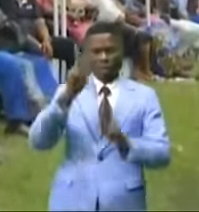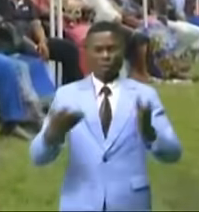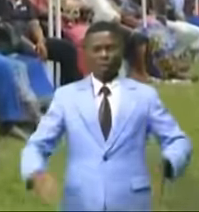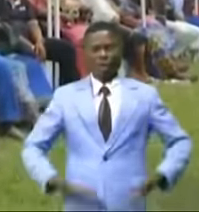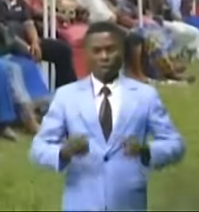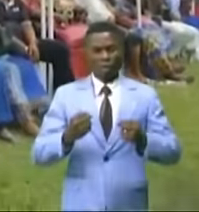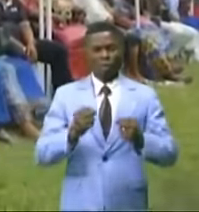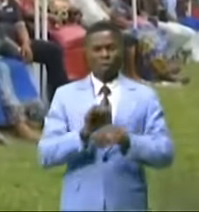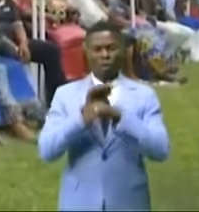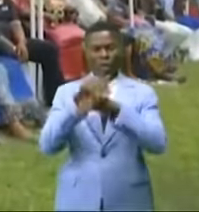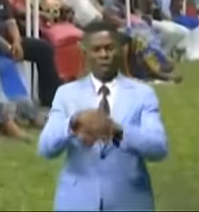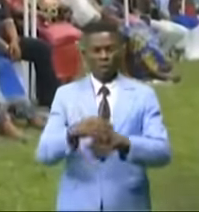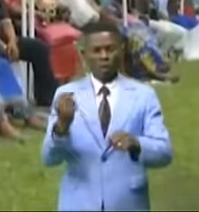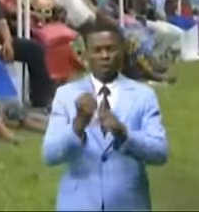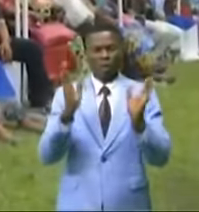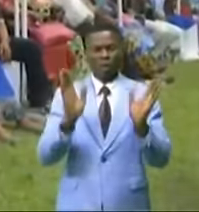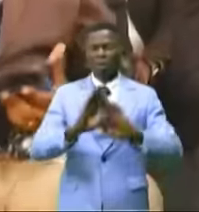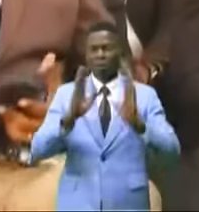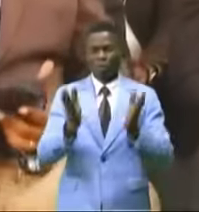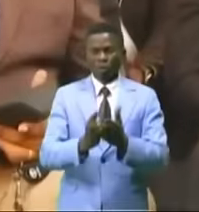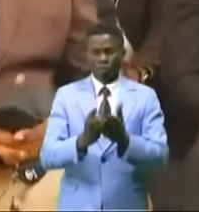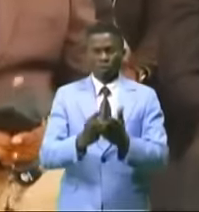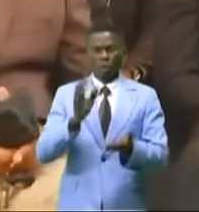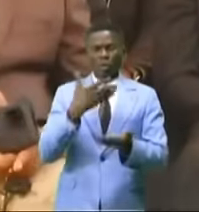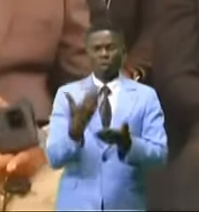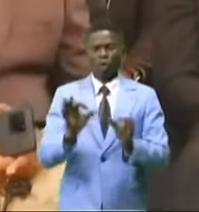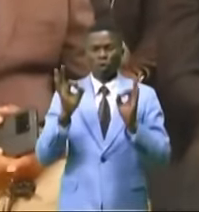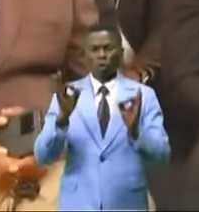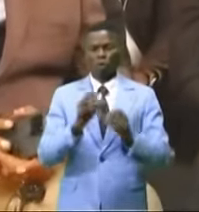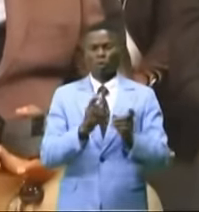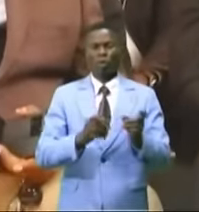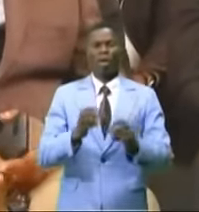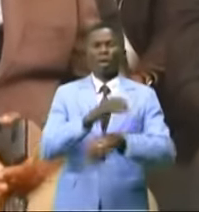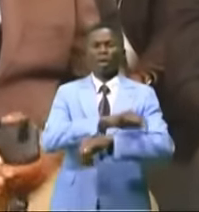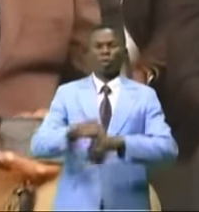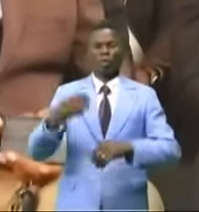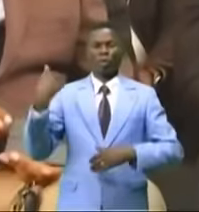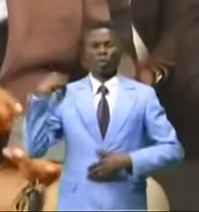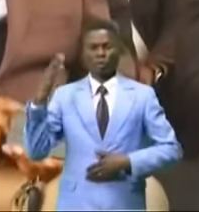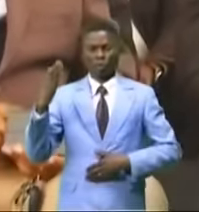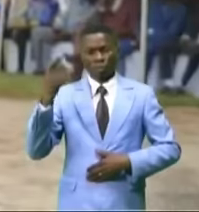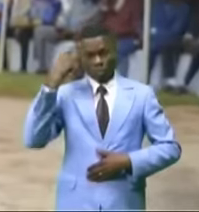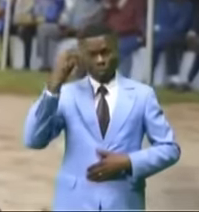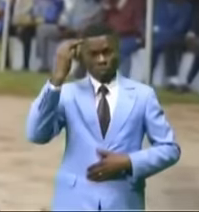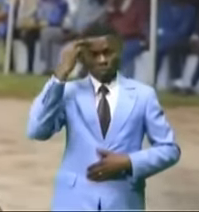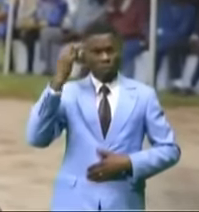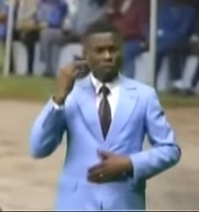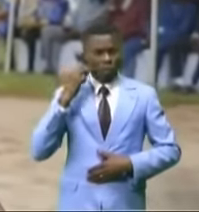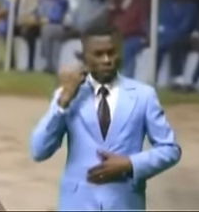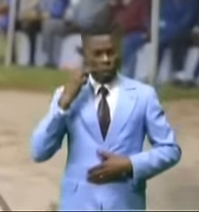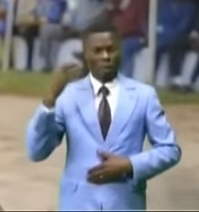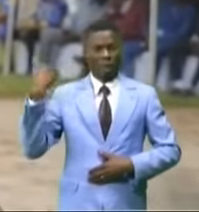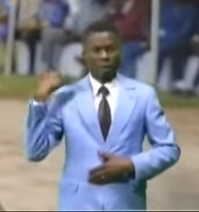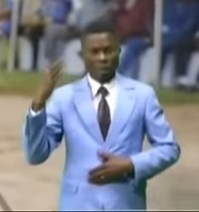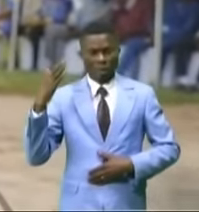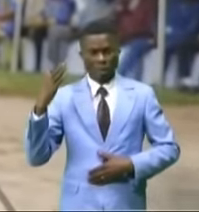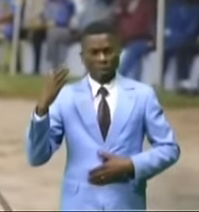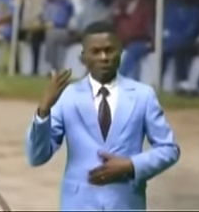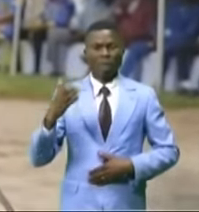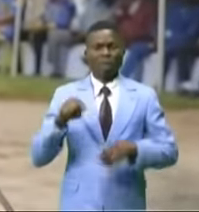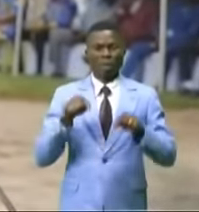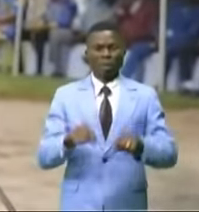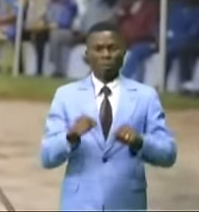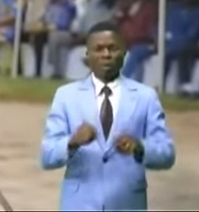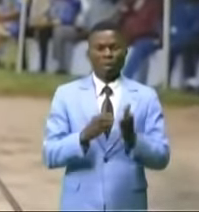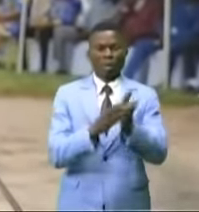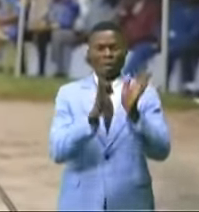l'implication des agences et cadres dans la marche vers la rénovation de l'administration publique. Pour le patron des ressources humaines de l'État, l'élan entamé sous le